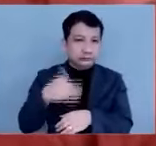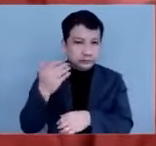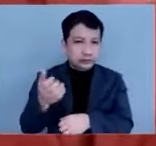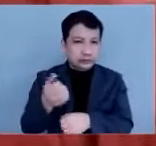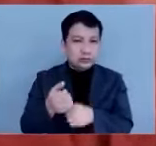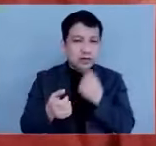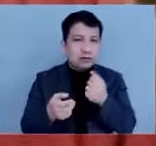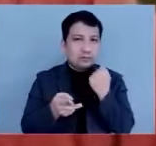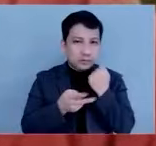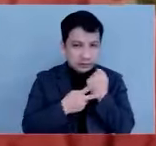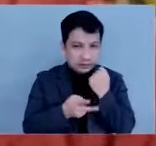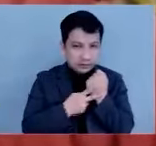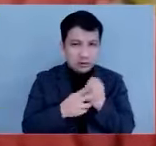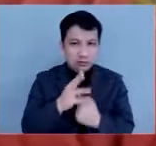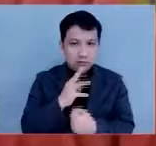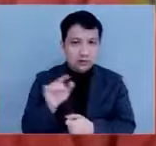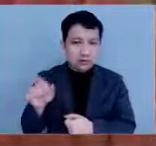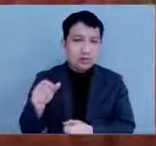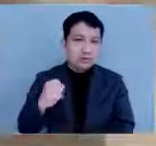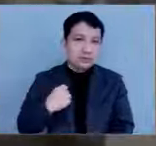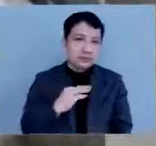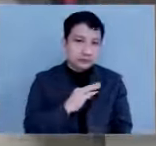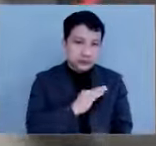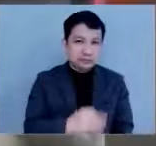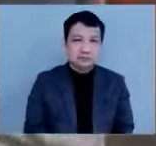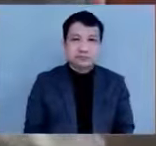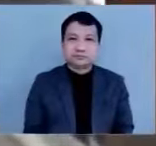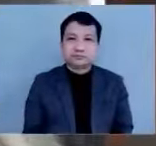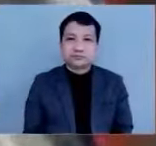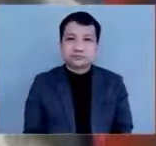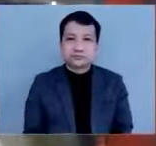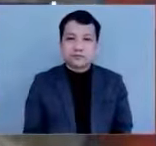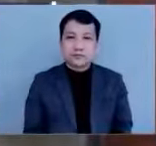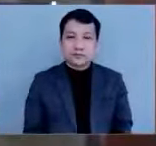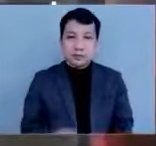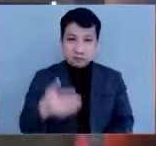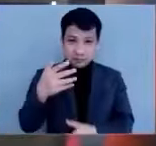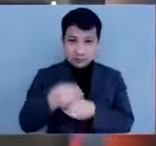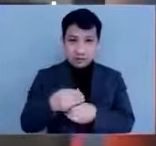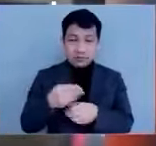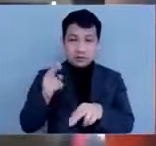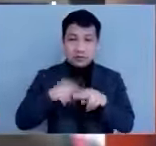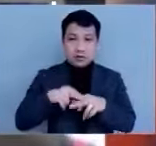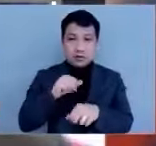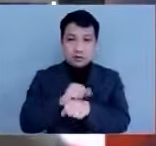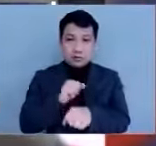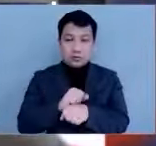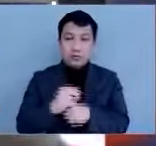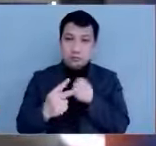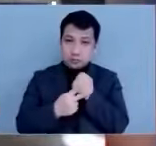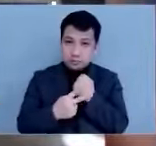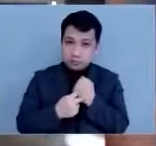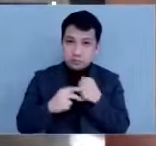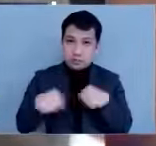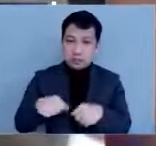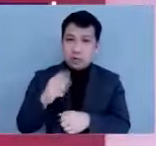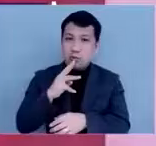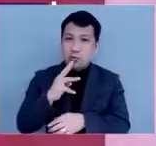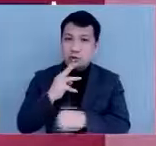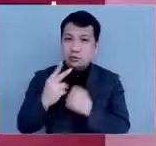ng tubig yung kanilang mga tauhan. Dagdag trabaho sa utility personnel ang pag-iigib at pag-iimbak ng